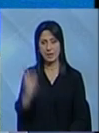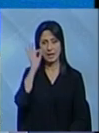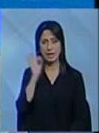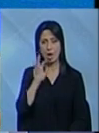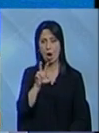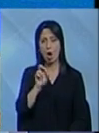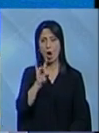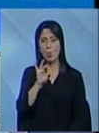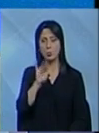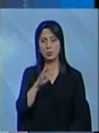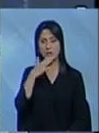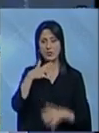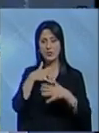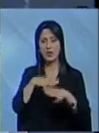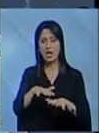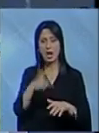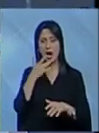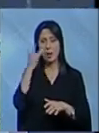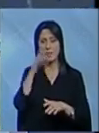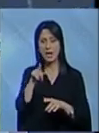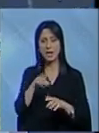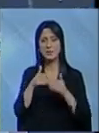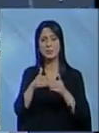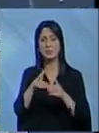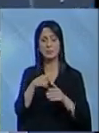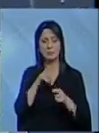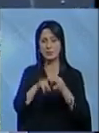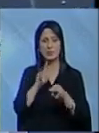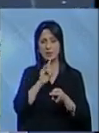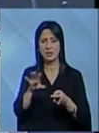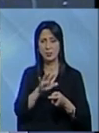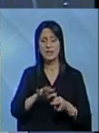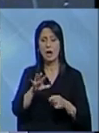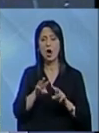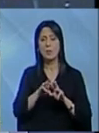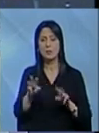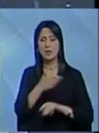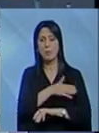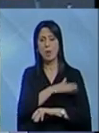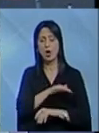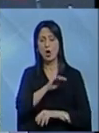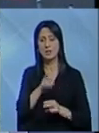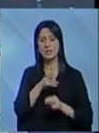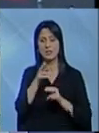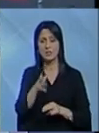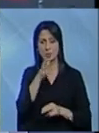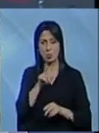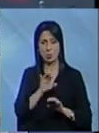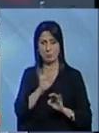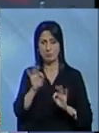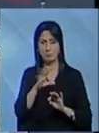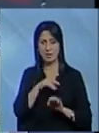გერმანია ჰორმუზის სრუტეში ამერიკის საზღვაო მისიაში არ ჩაერთვება. ამის შესახებ ევროპული ქვეყნის საგარეო საქმეთა მინისტრმა პოლონეთში ოფიციალური ვიზიტისას